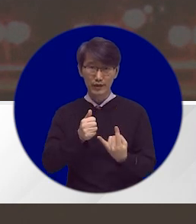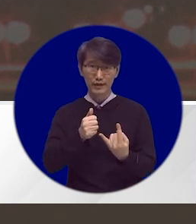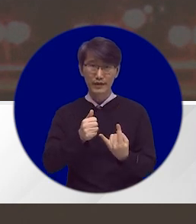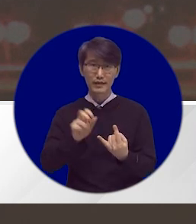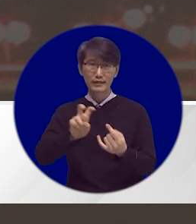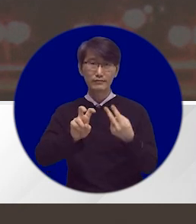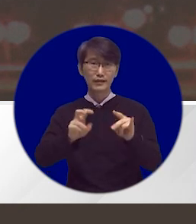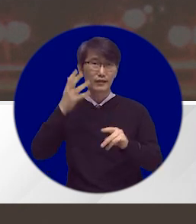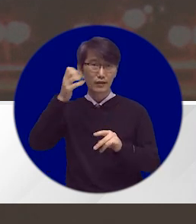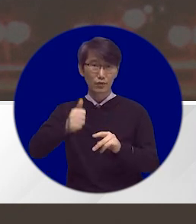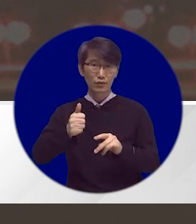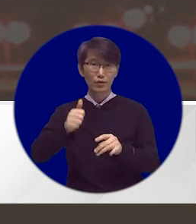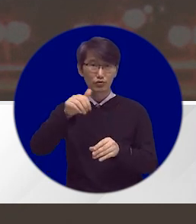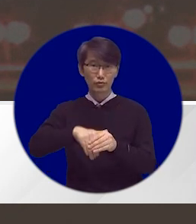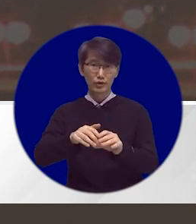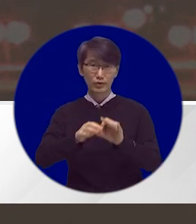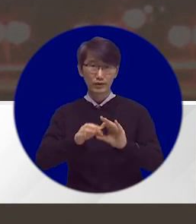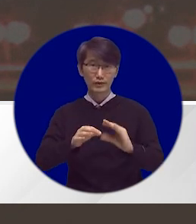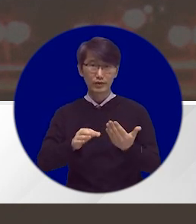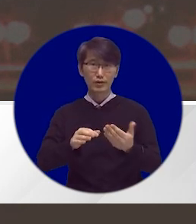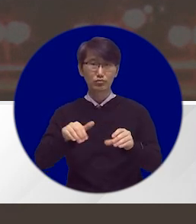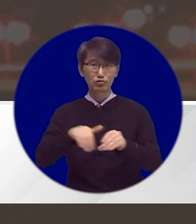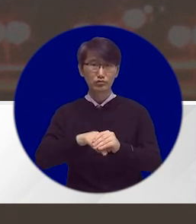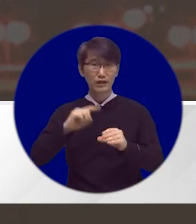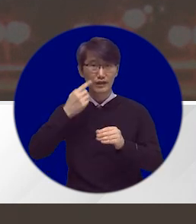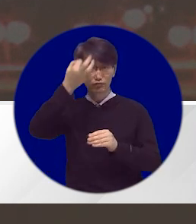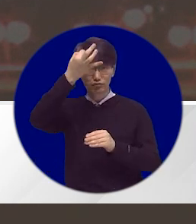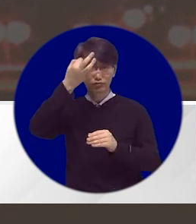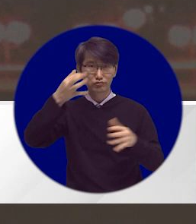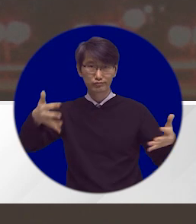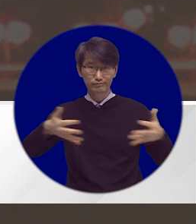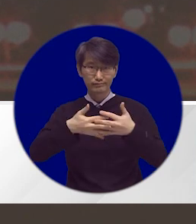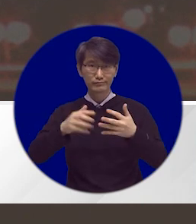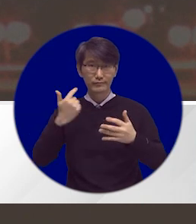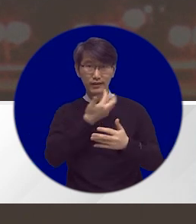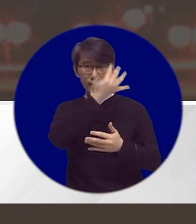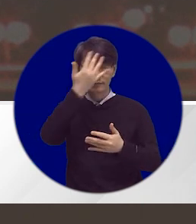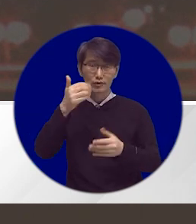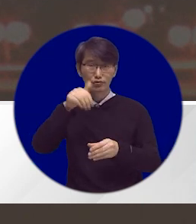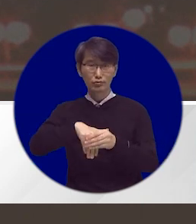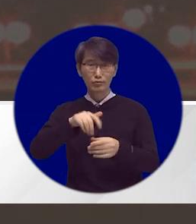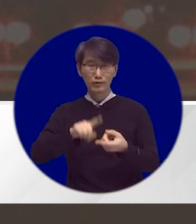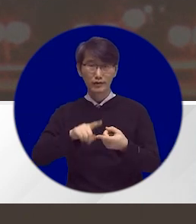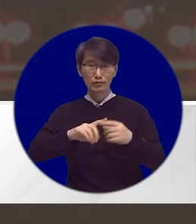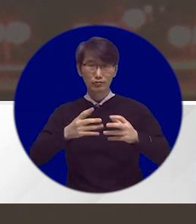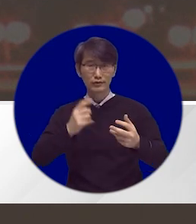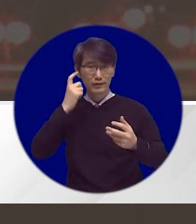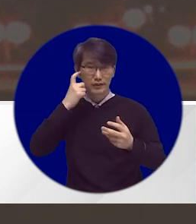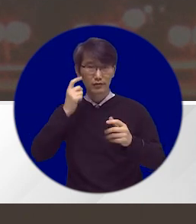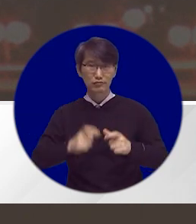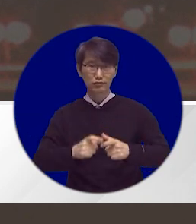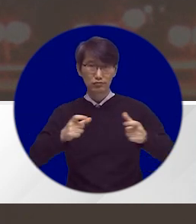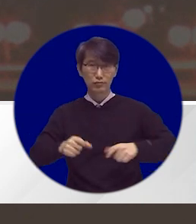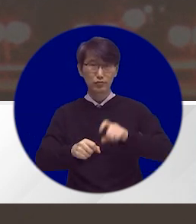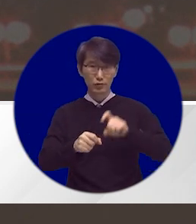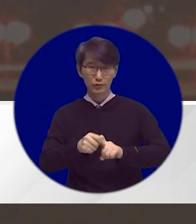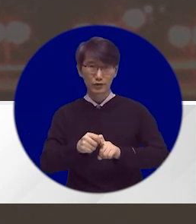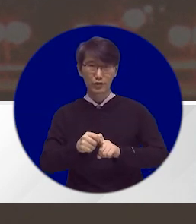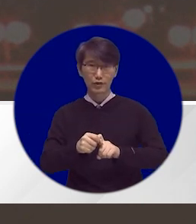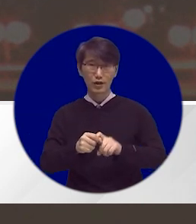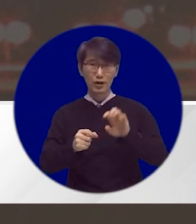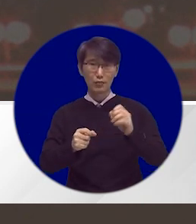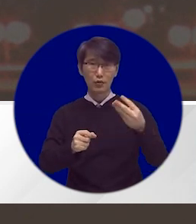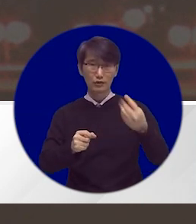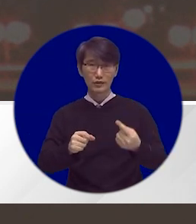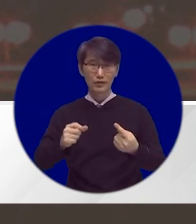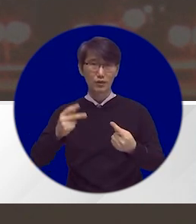중앙선거관리위원회가 제20대 대통령 선거와 관련해 문화와 예술과의 협업으로 아름다운 선거에 대한 국민적 인식을 확산시키기 위한